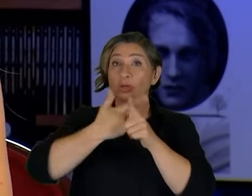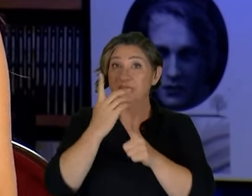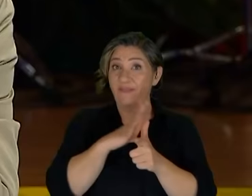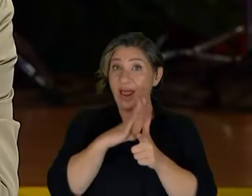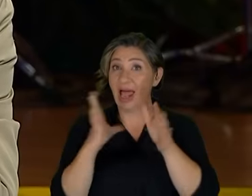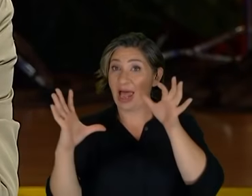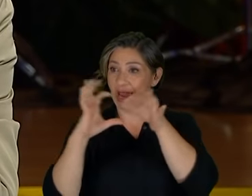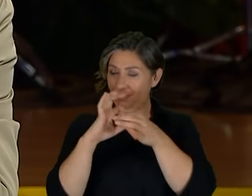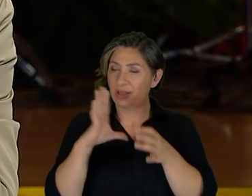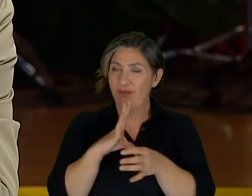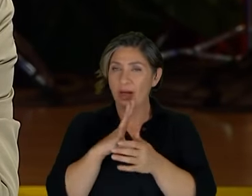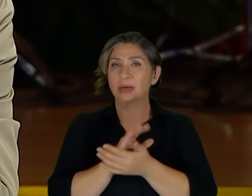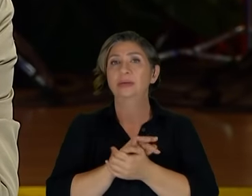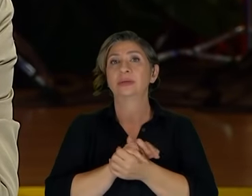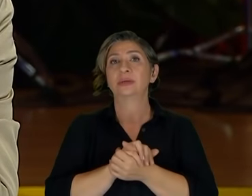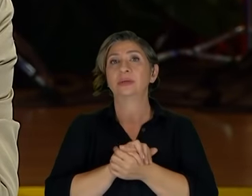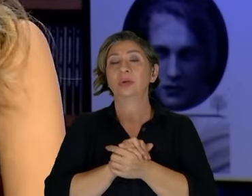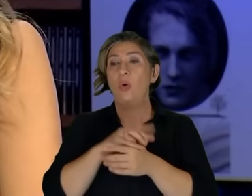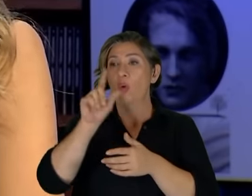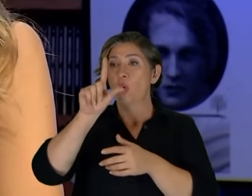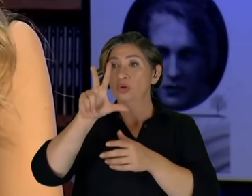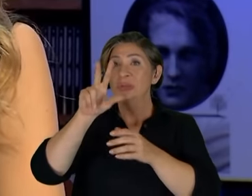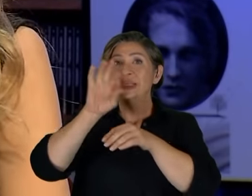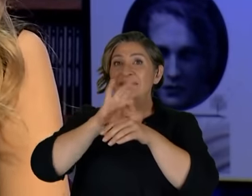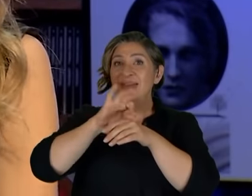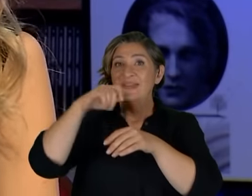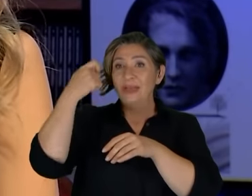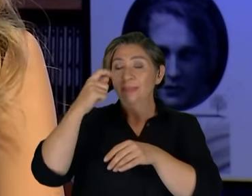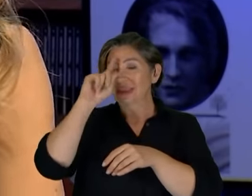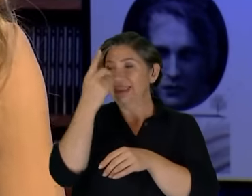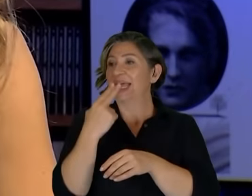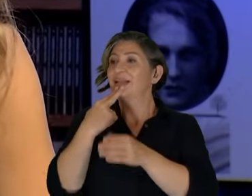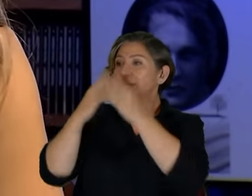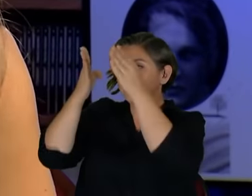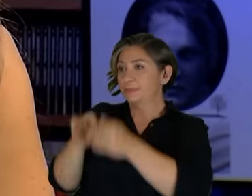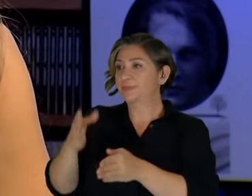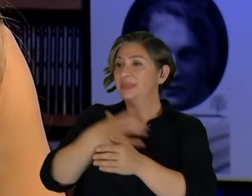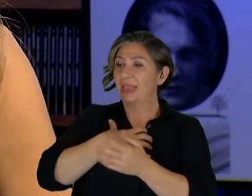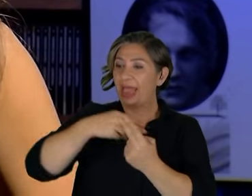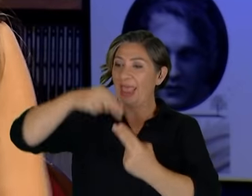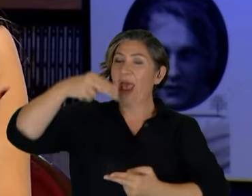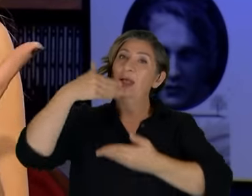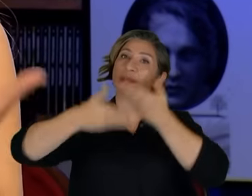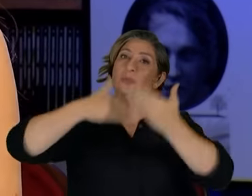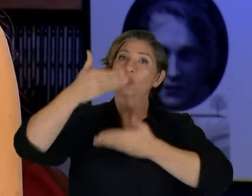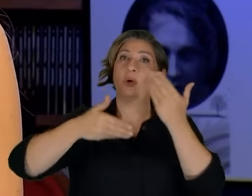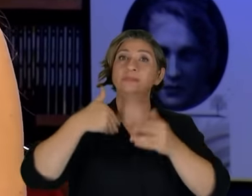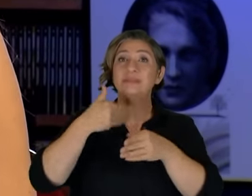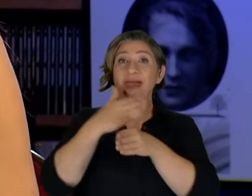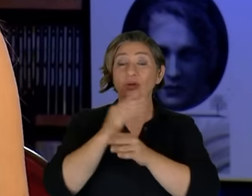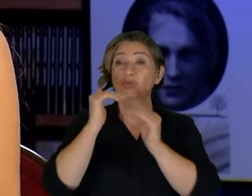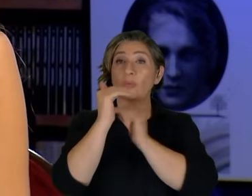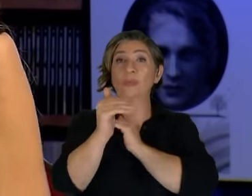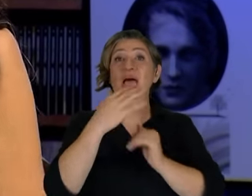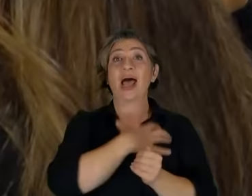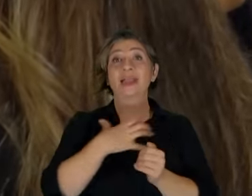bununla ilgili. 13 dakikalık olan filmde sadece kadınlar kendi hikayelerini anlatıyor ve bizim aslında toplumumuzda